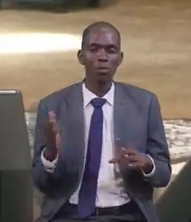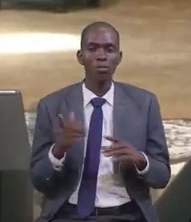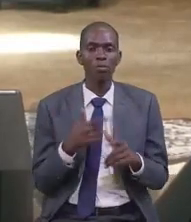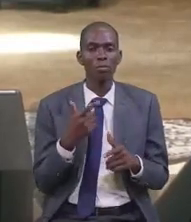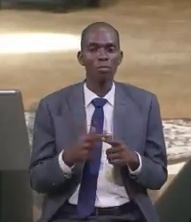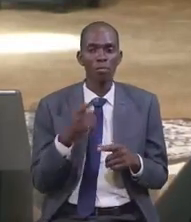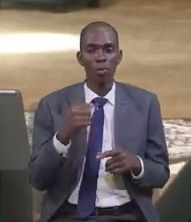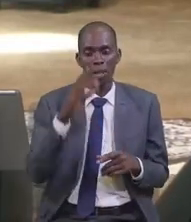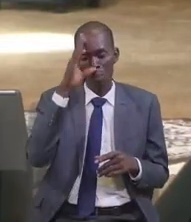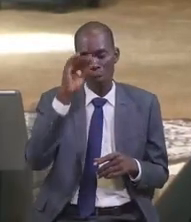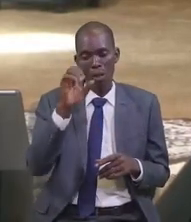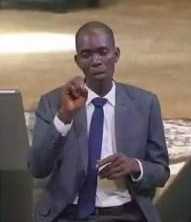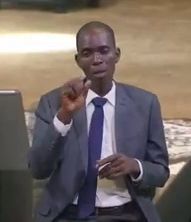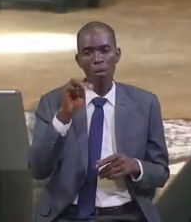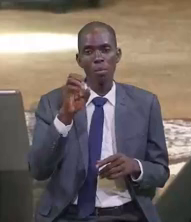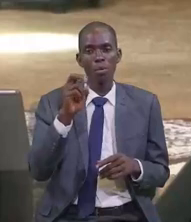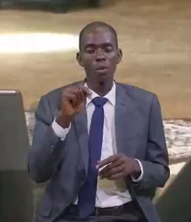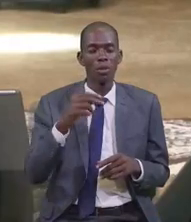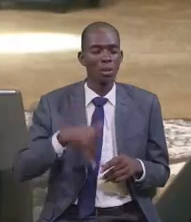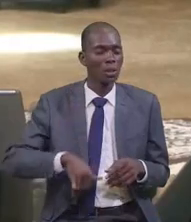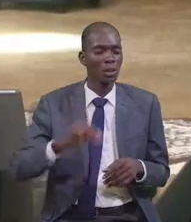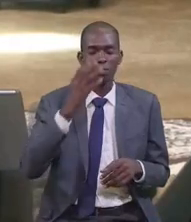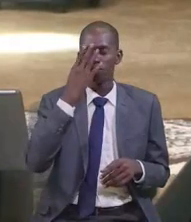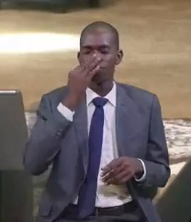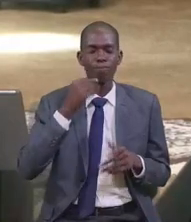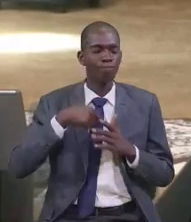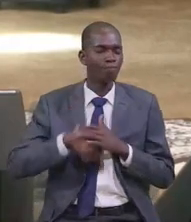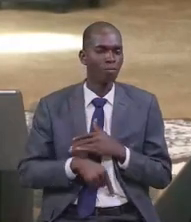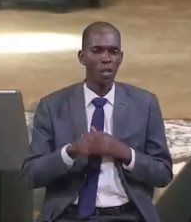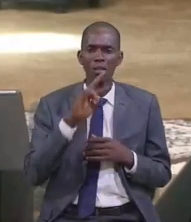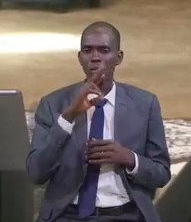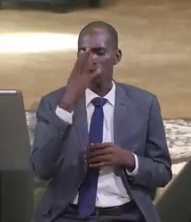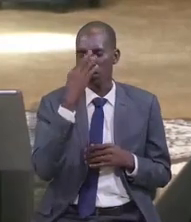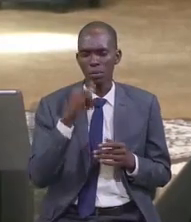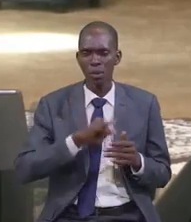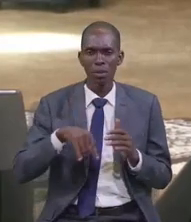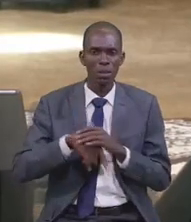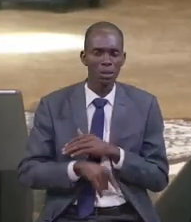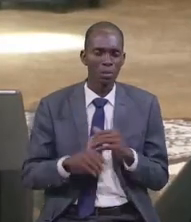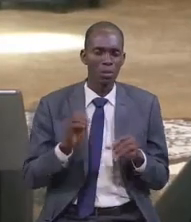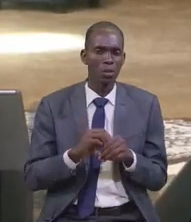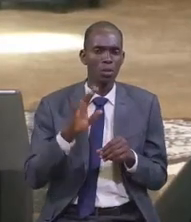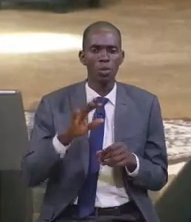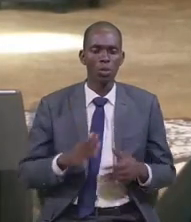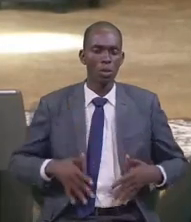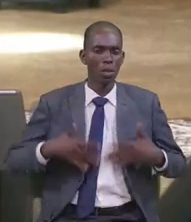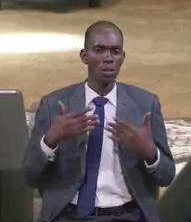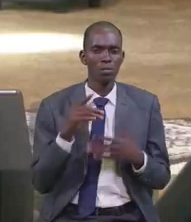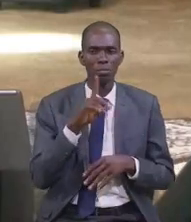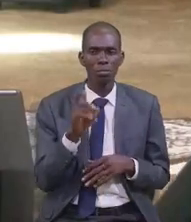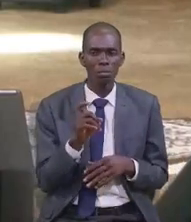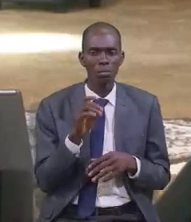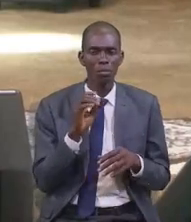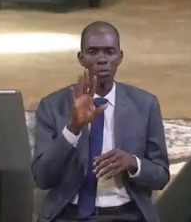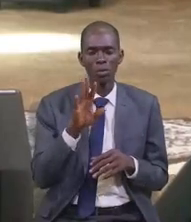ôté de lui, l'homme était toujours dormi, était endormi. Tu étais endormi, ta vie, ton